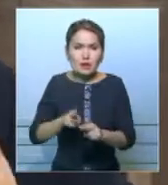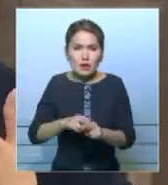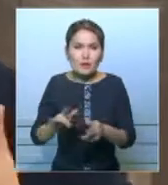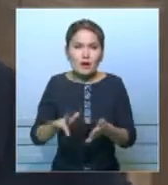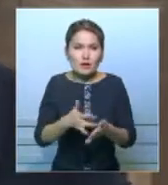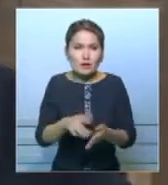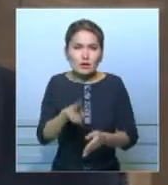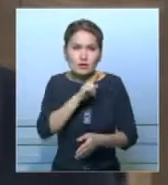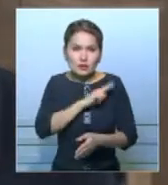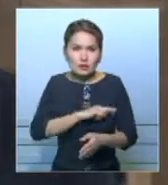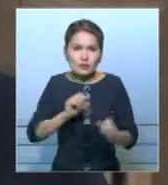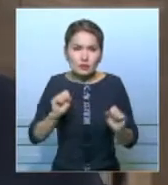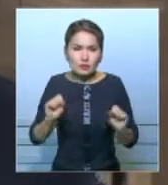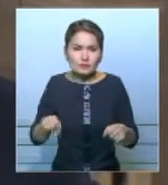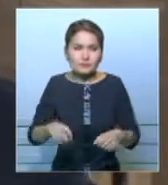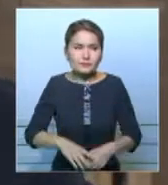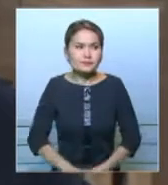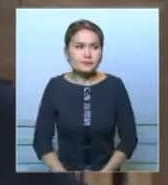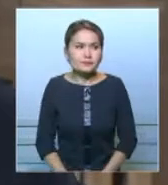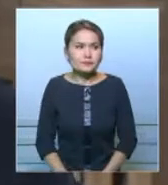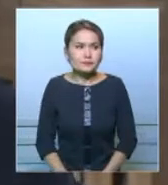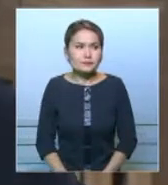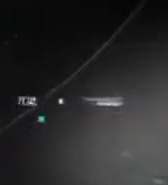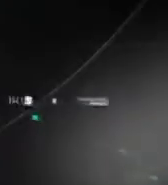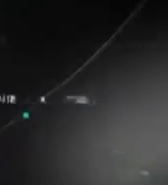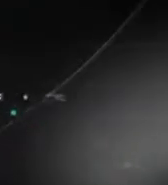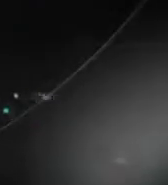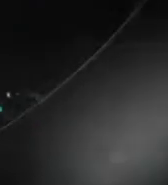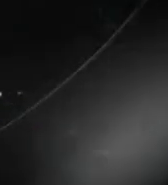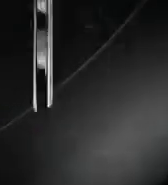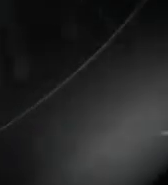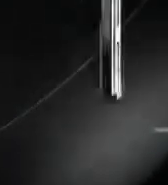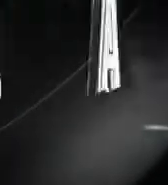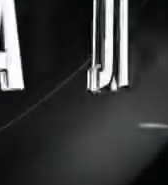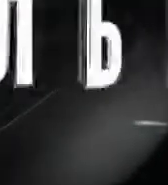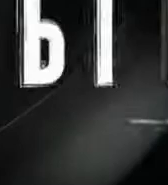мекемелерді қайта тексерудің қажеті туындамайды.